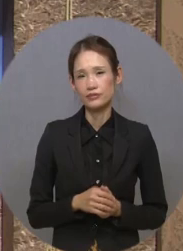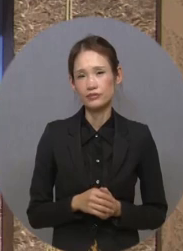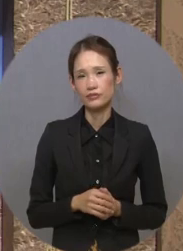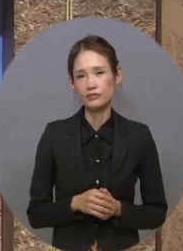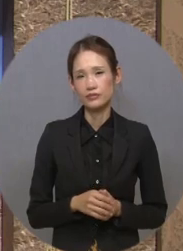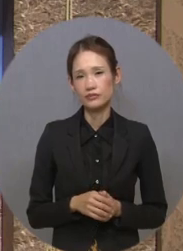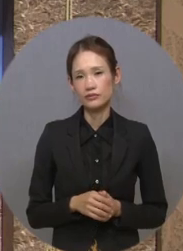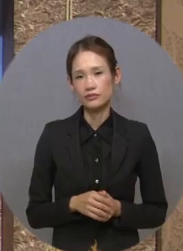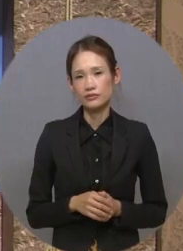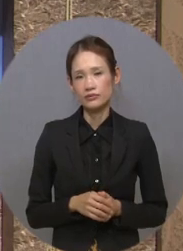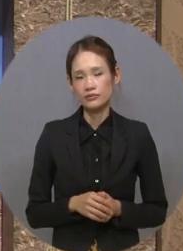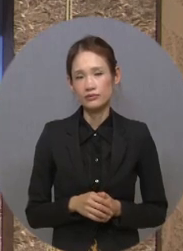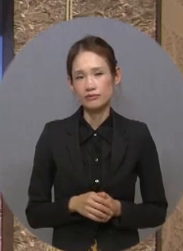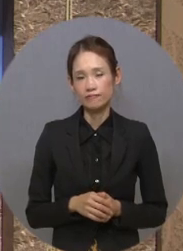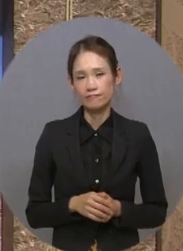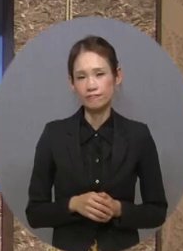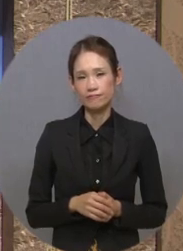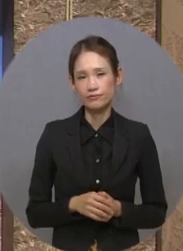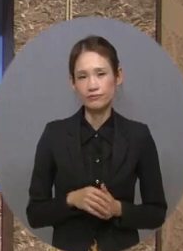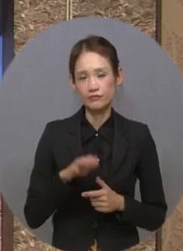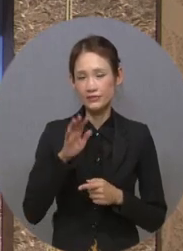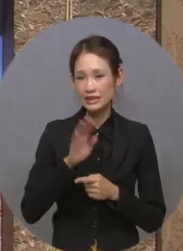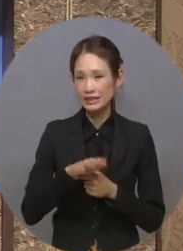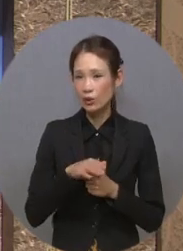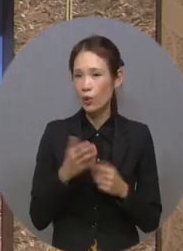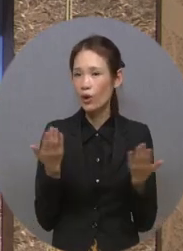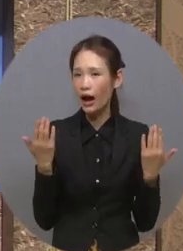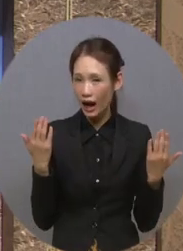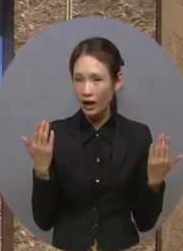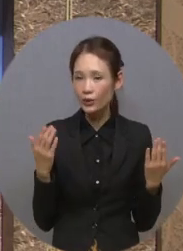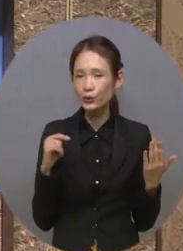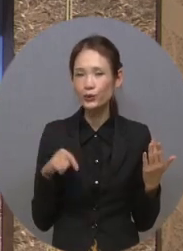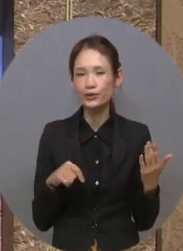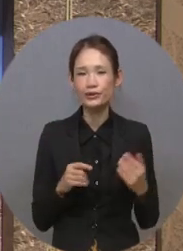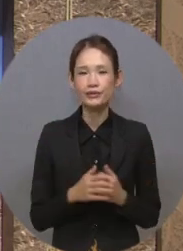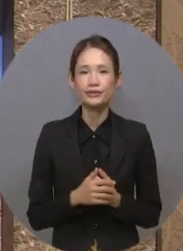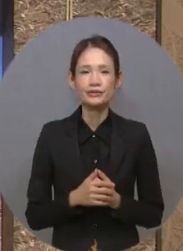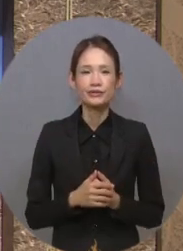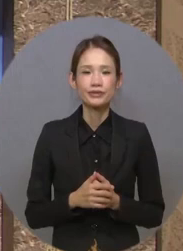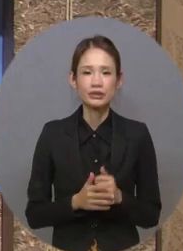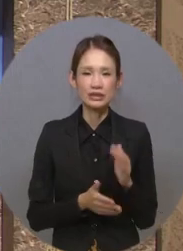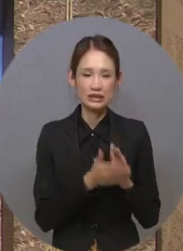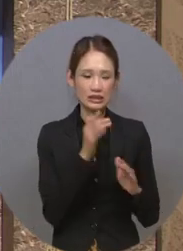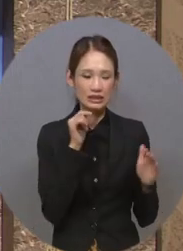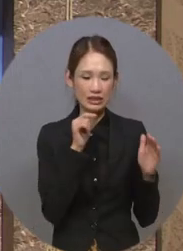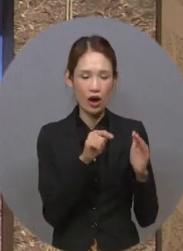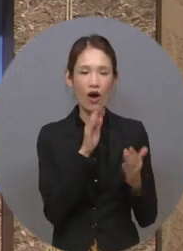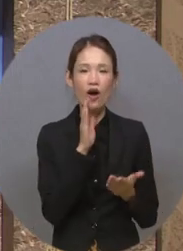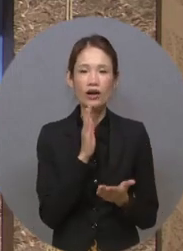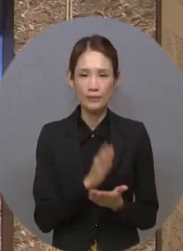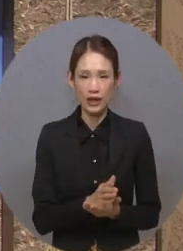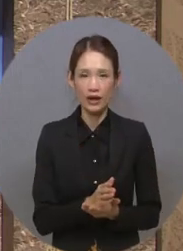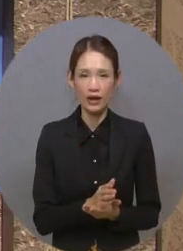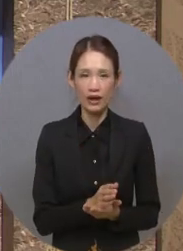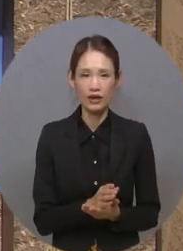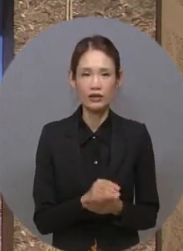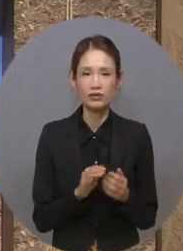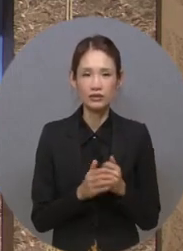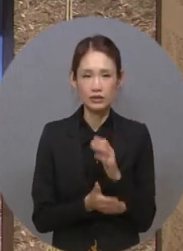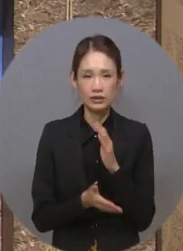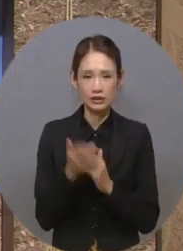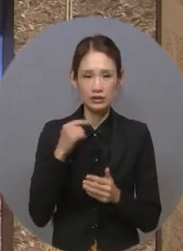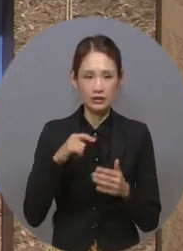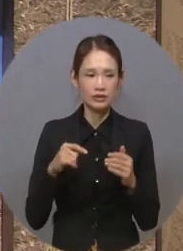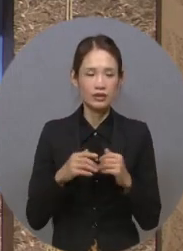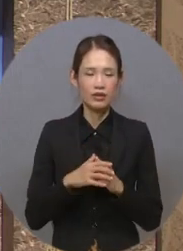그거를 이제 좀 그 시골 학교에서는 시내로 들어가지 않게 하고 네.